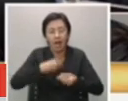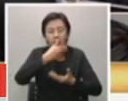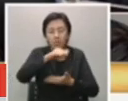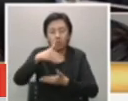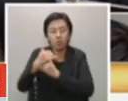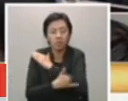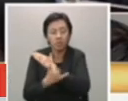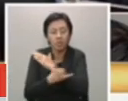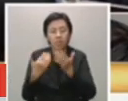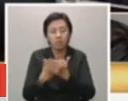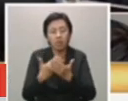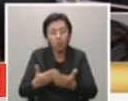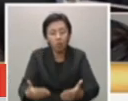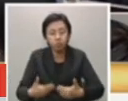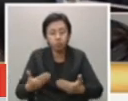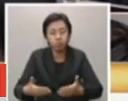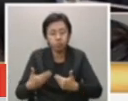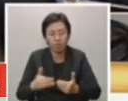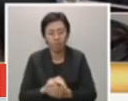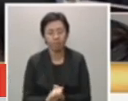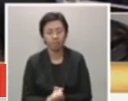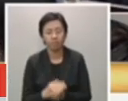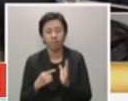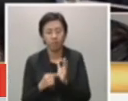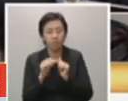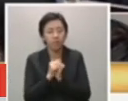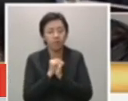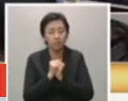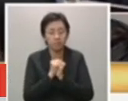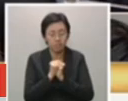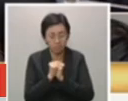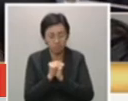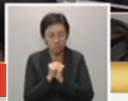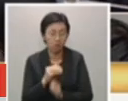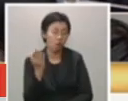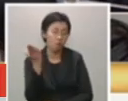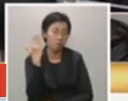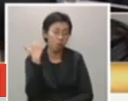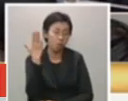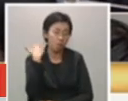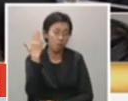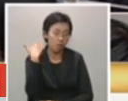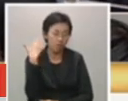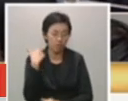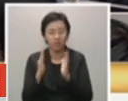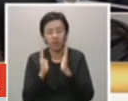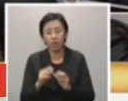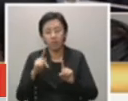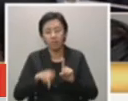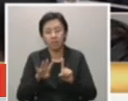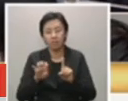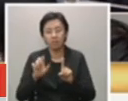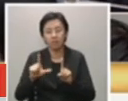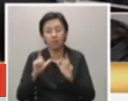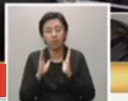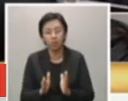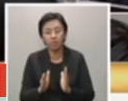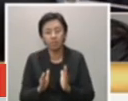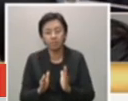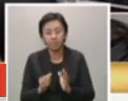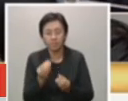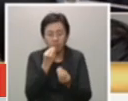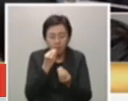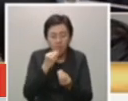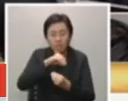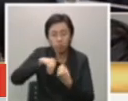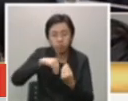ศนึกถึงจีนเป็นตัวอย่างเมื่อก่อนเปิดประเทศเนี่ยคน 1,400 ล้านคนเนี่ยกินอยู่ใน